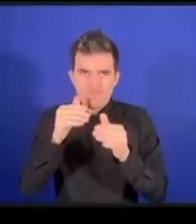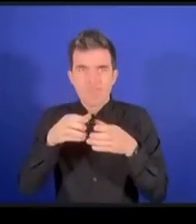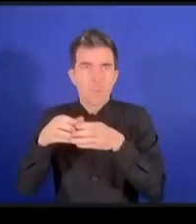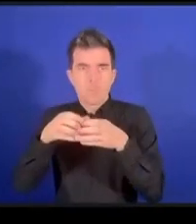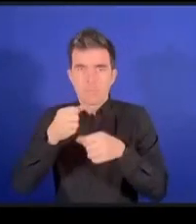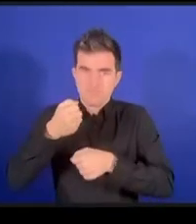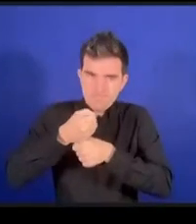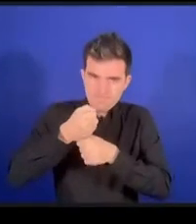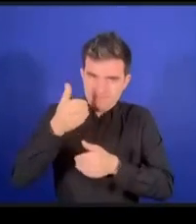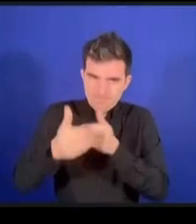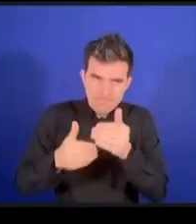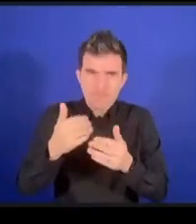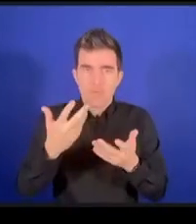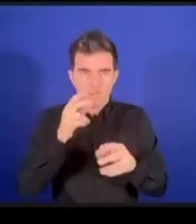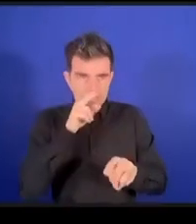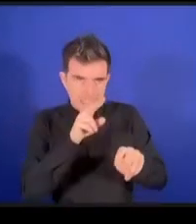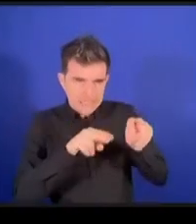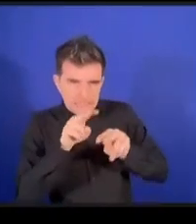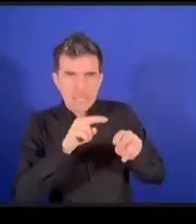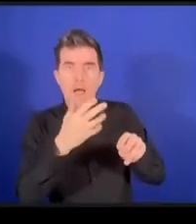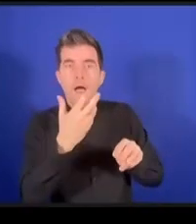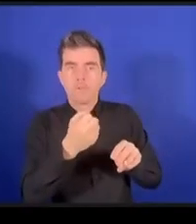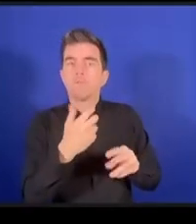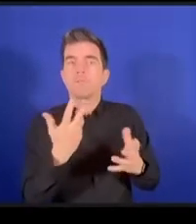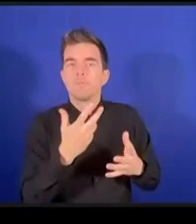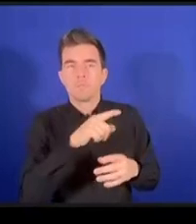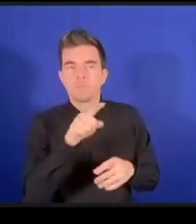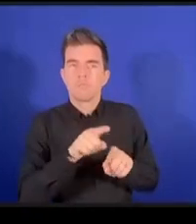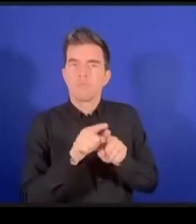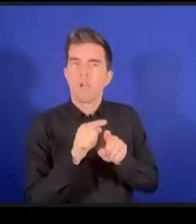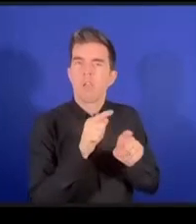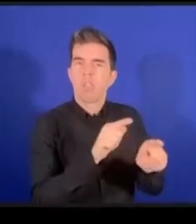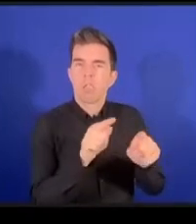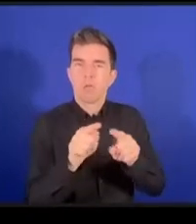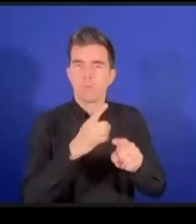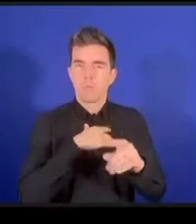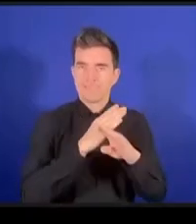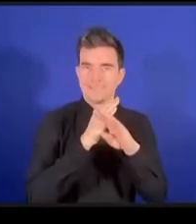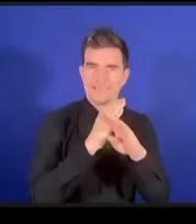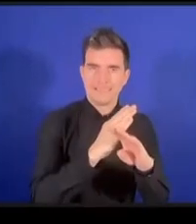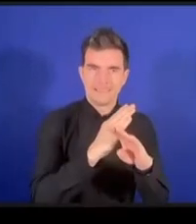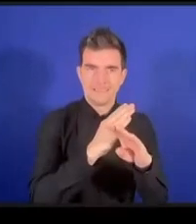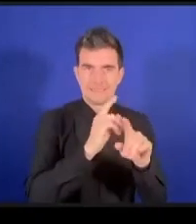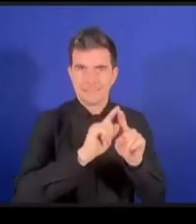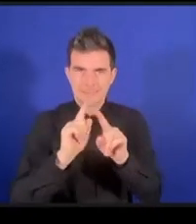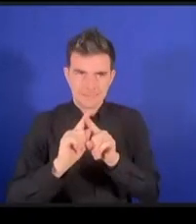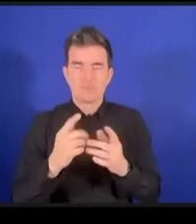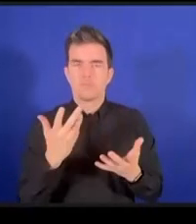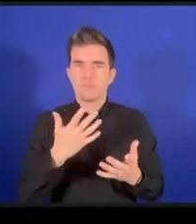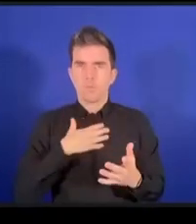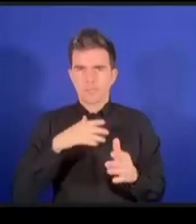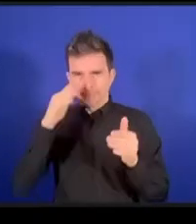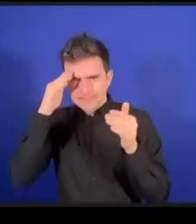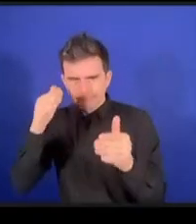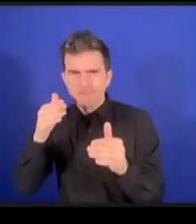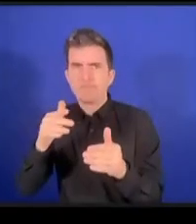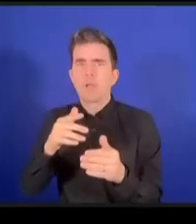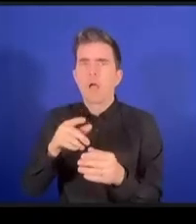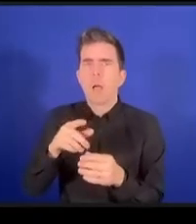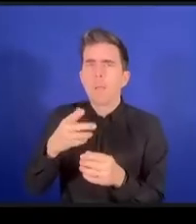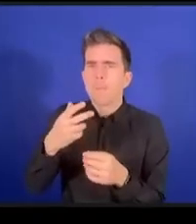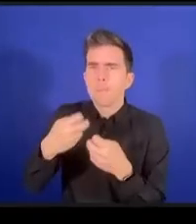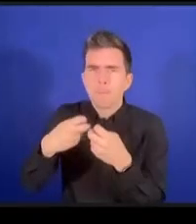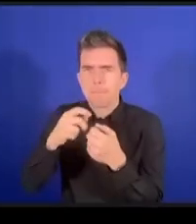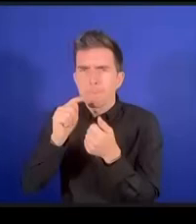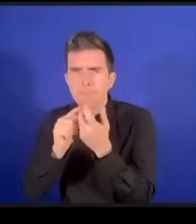всё стандарты в уо и мы при этом также не должны забывать о том что